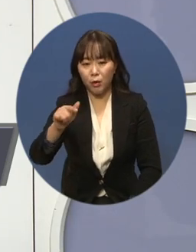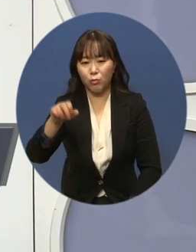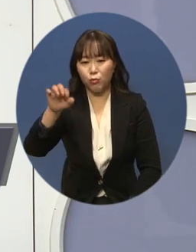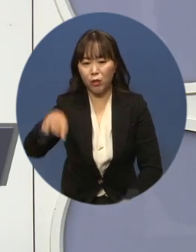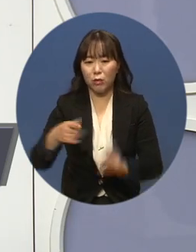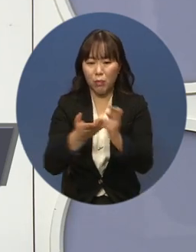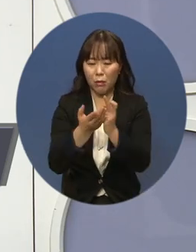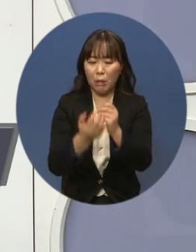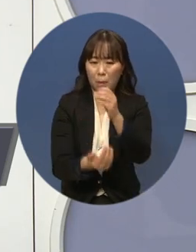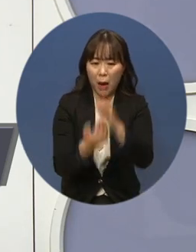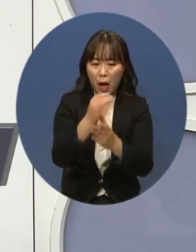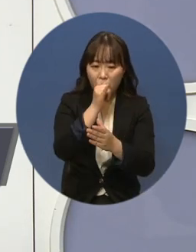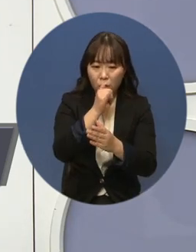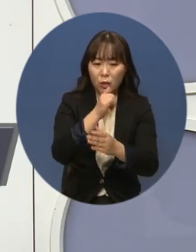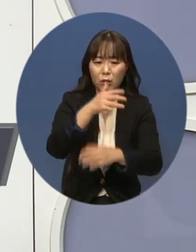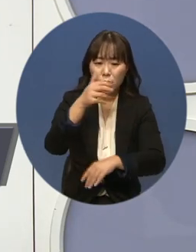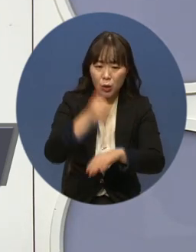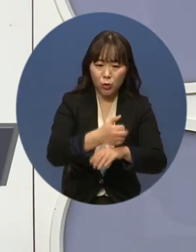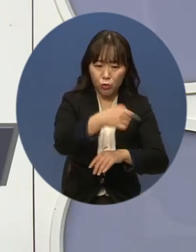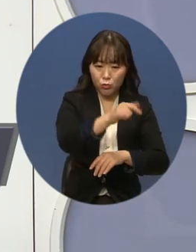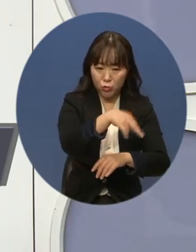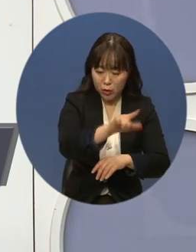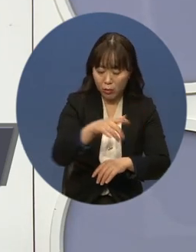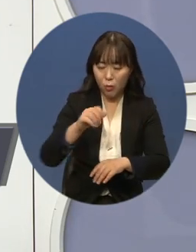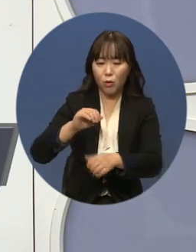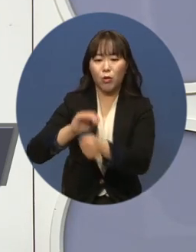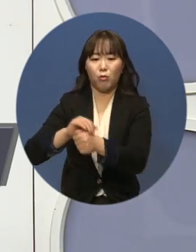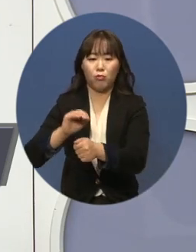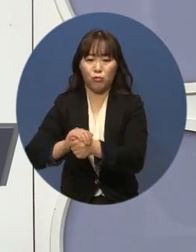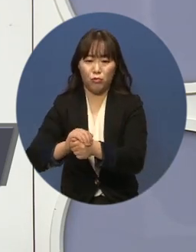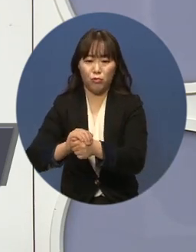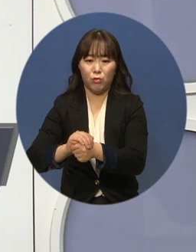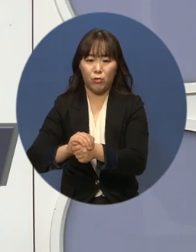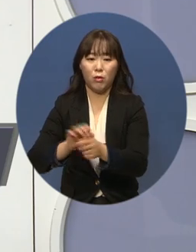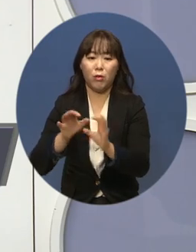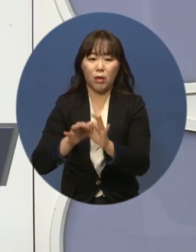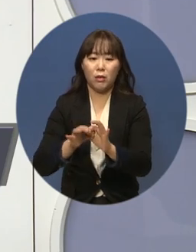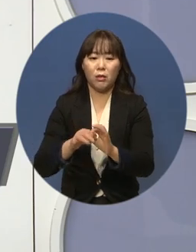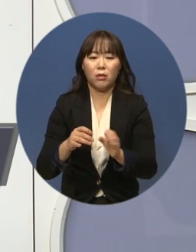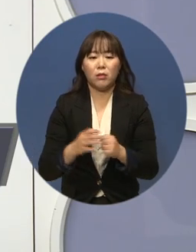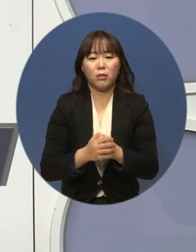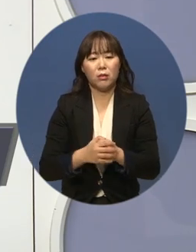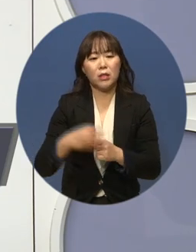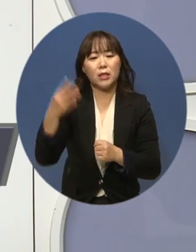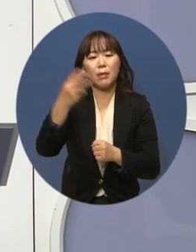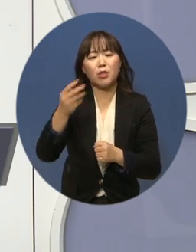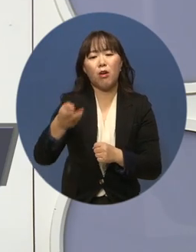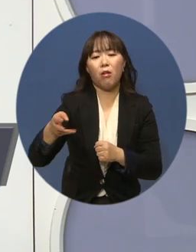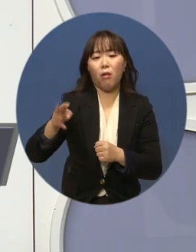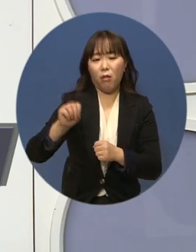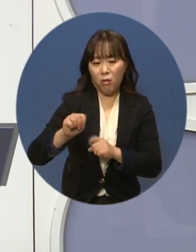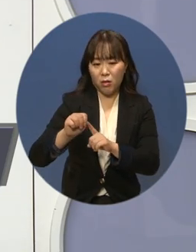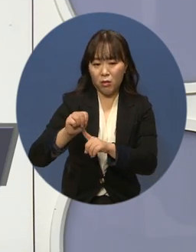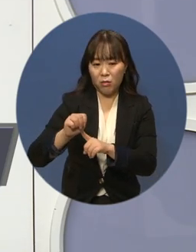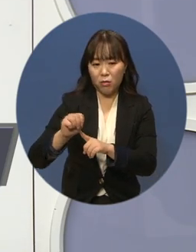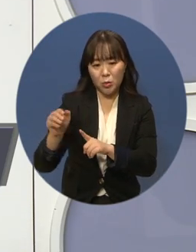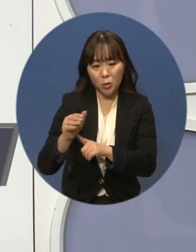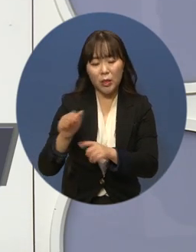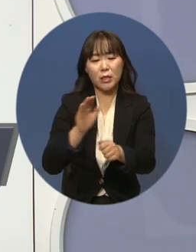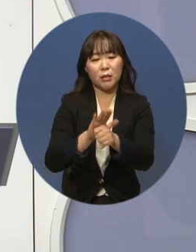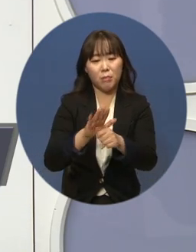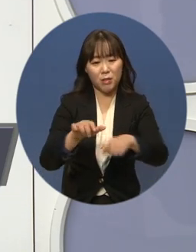이제 군산시와 경주시가 이제 유치하는데 3천억 원이라는 특별